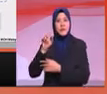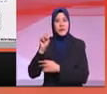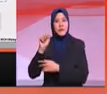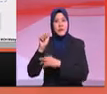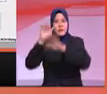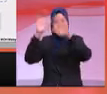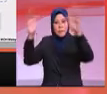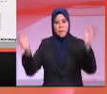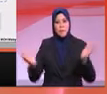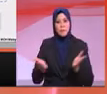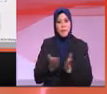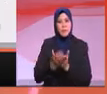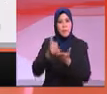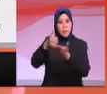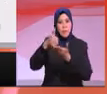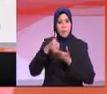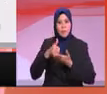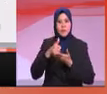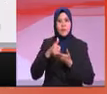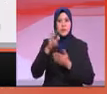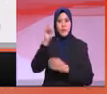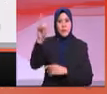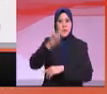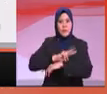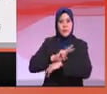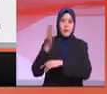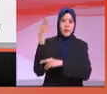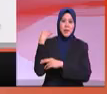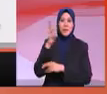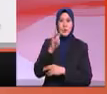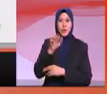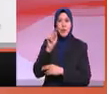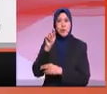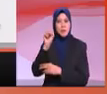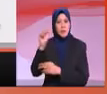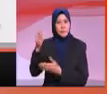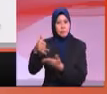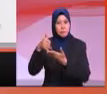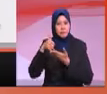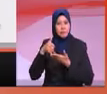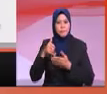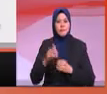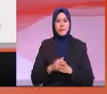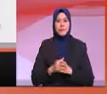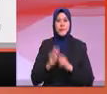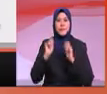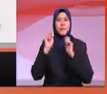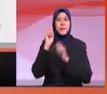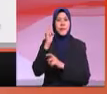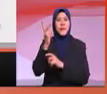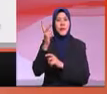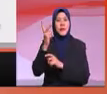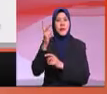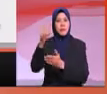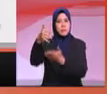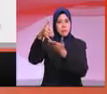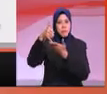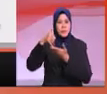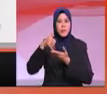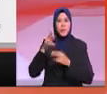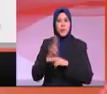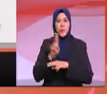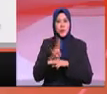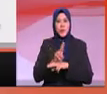ICT Excellence Award 2020 2 hari lepas, dan ini kita adalah runner up tempat kedua, iaitu